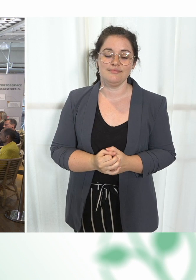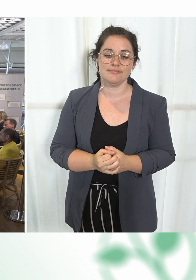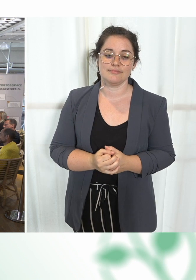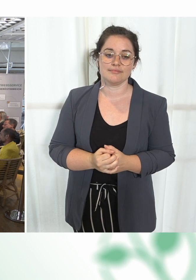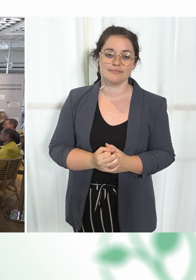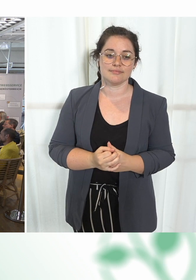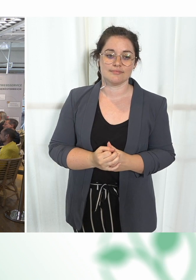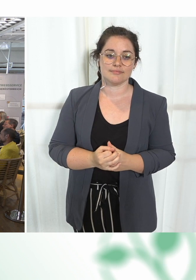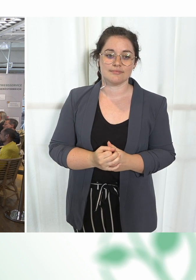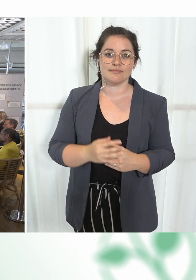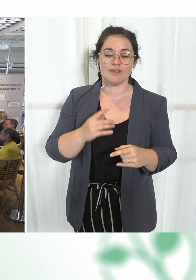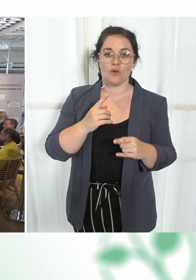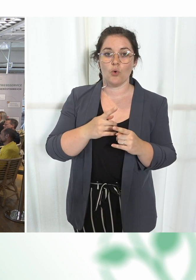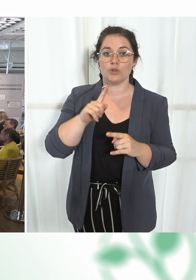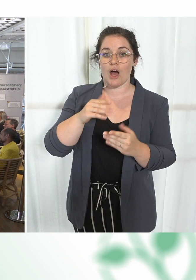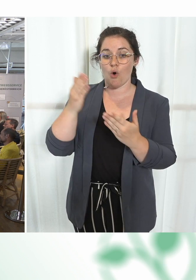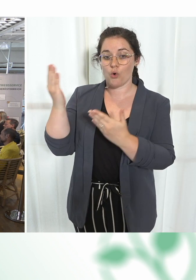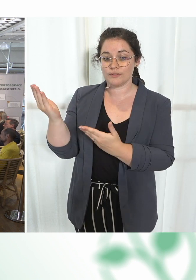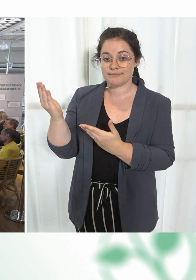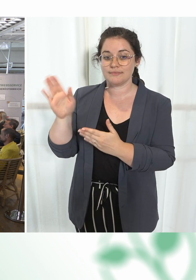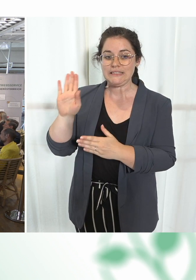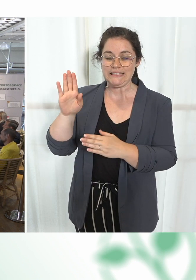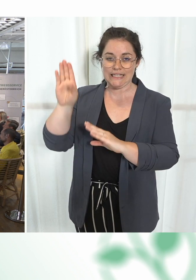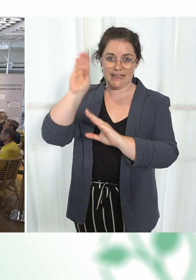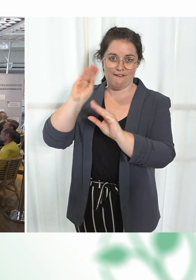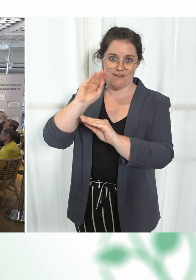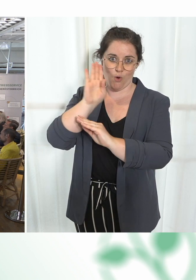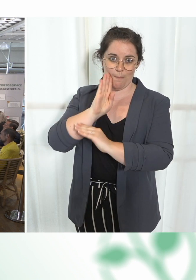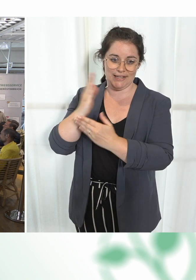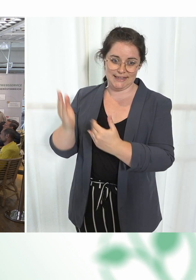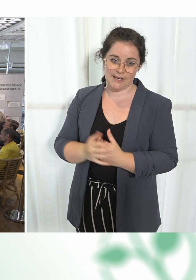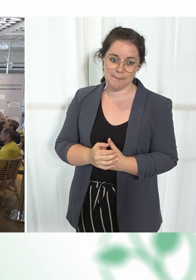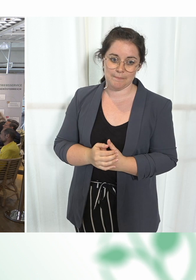Und auch ihn um seine Eindrücke bitten dürfen.